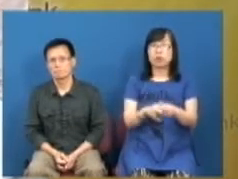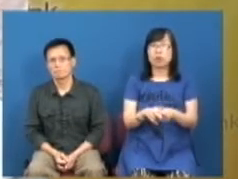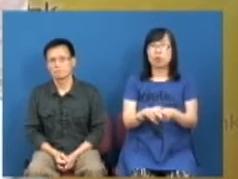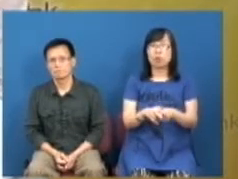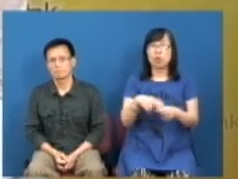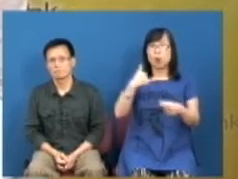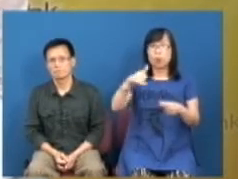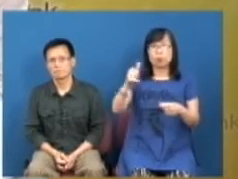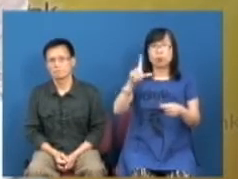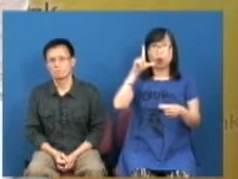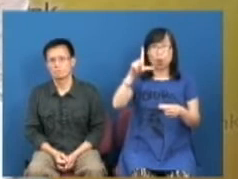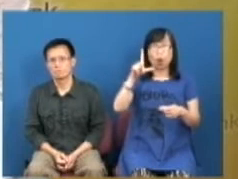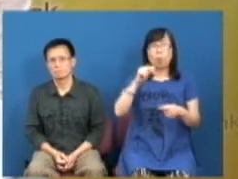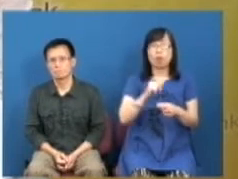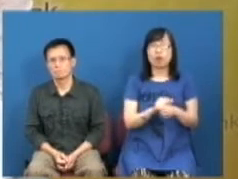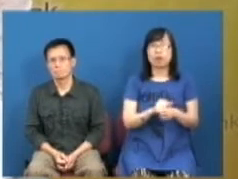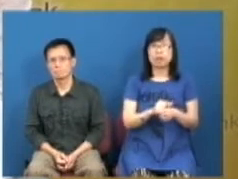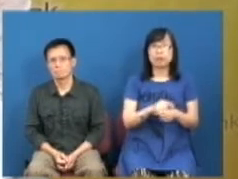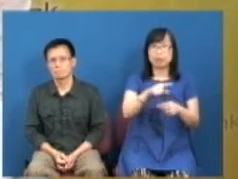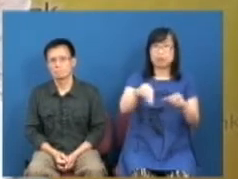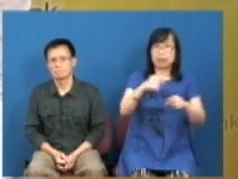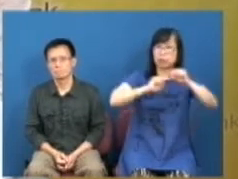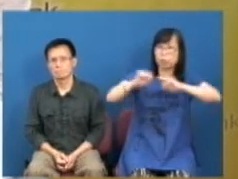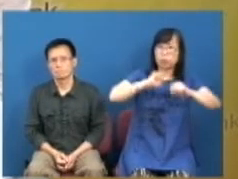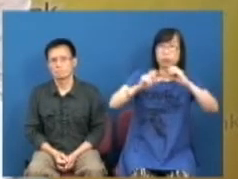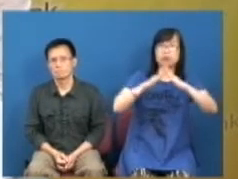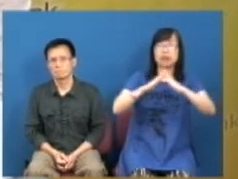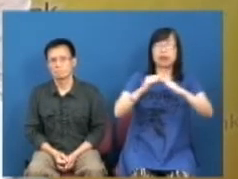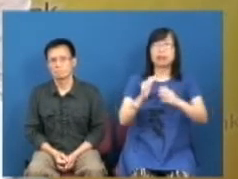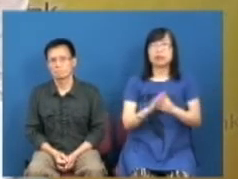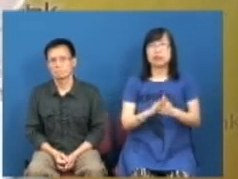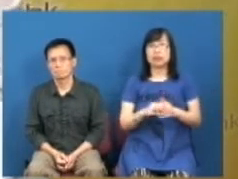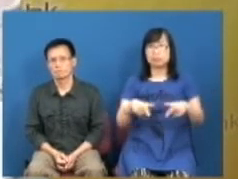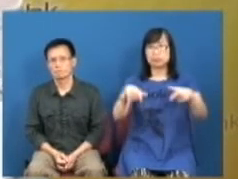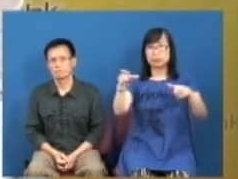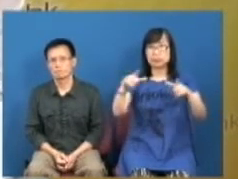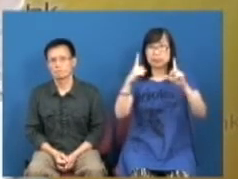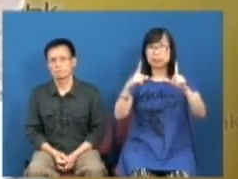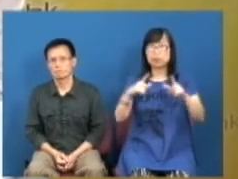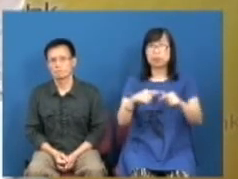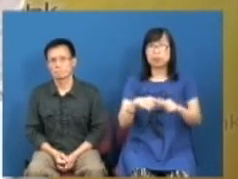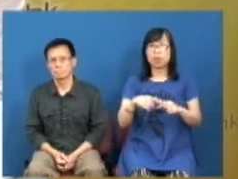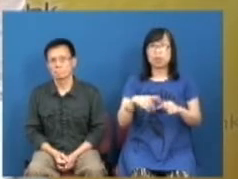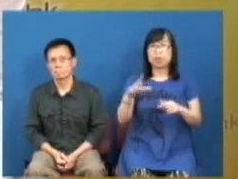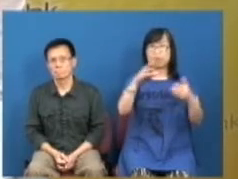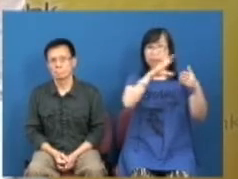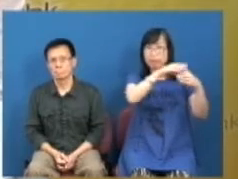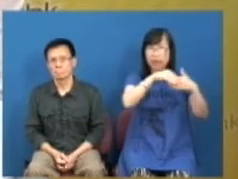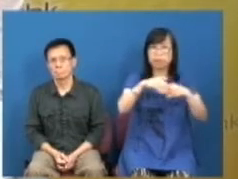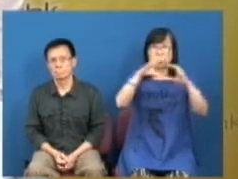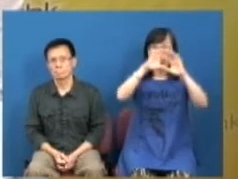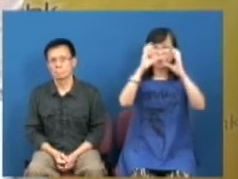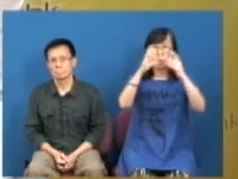岩洞就可以變咗體育館。咁啊，林鄭佢就舊年原來率團去挪威啦，就考察當地